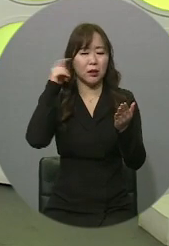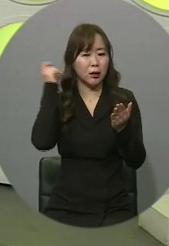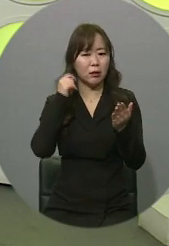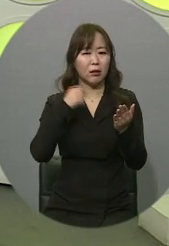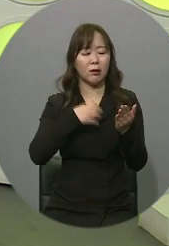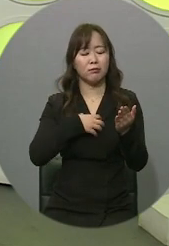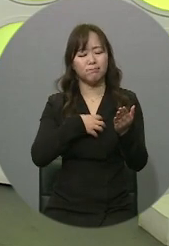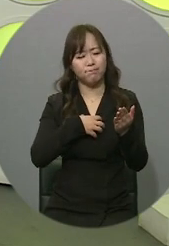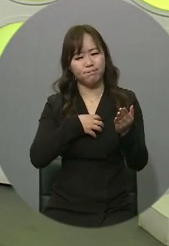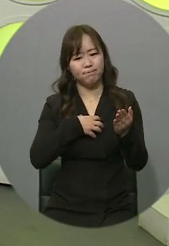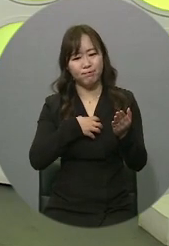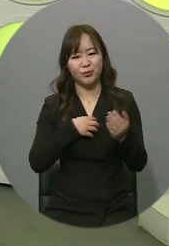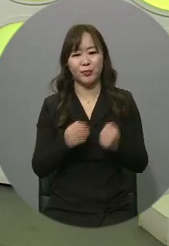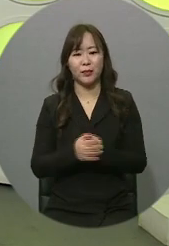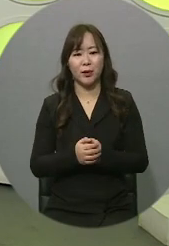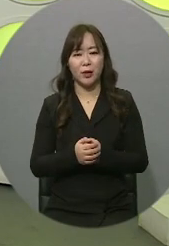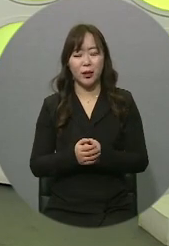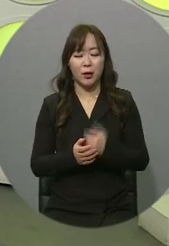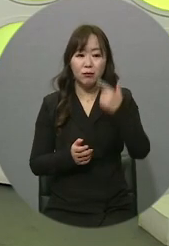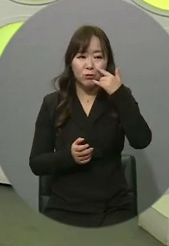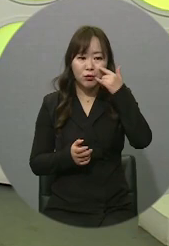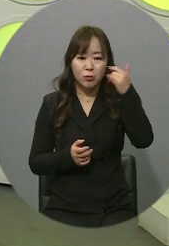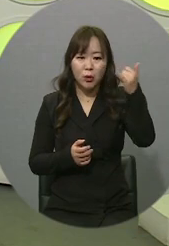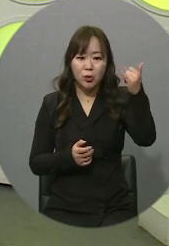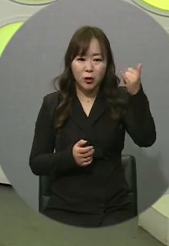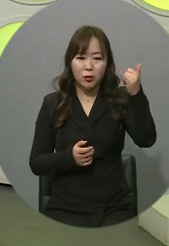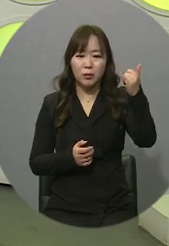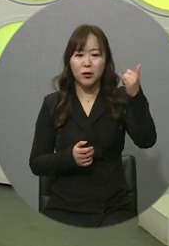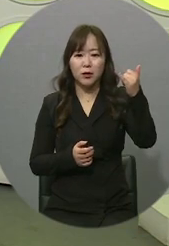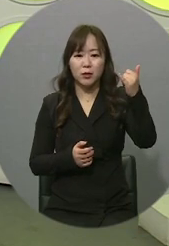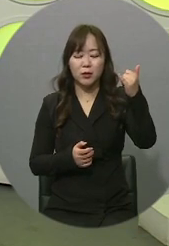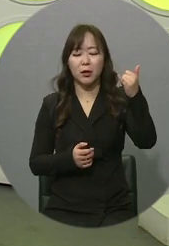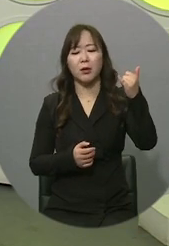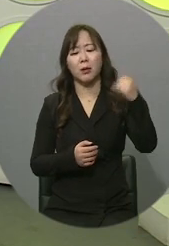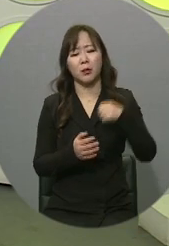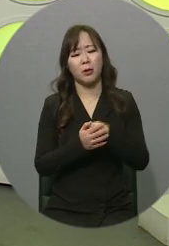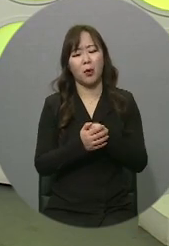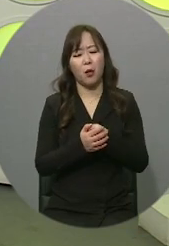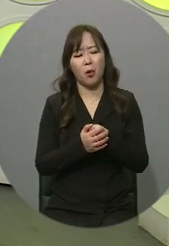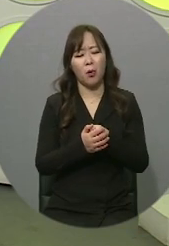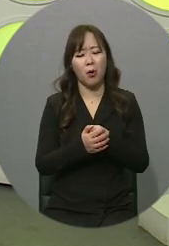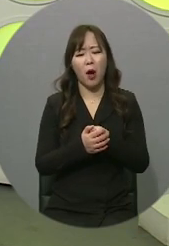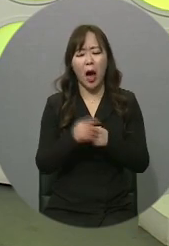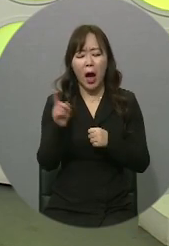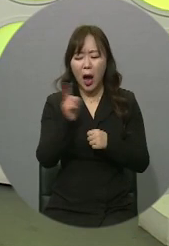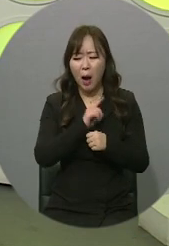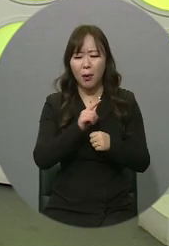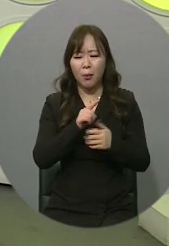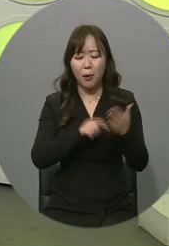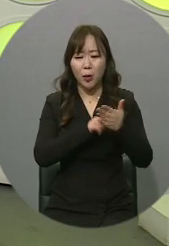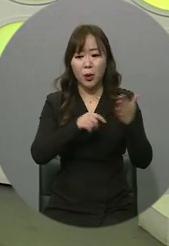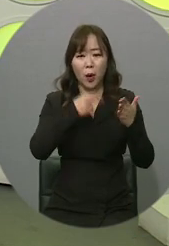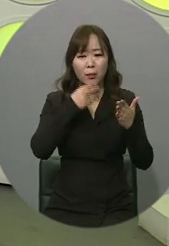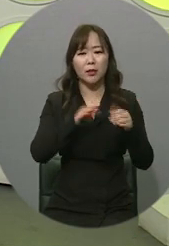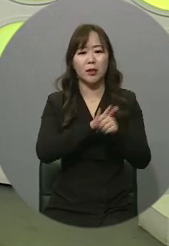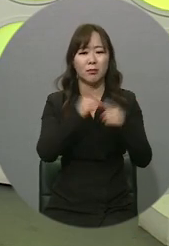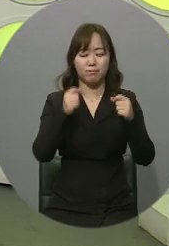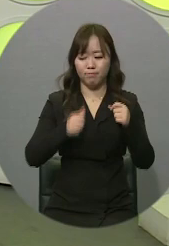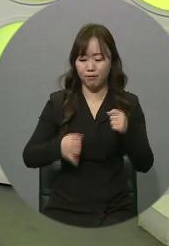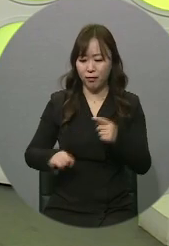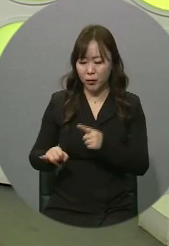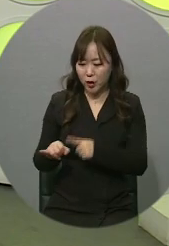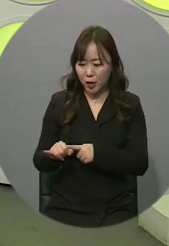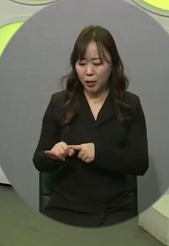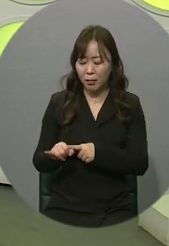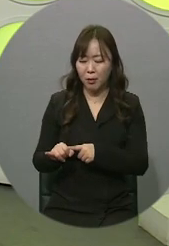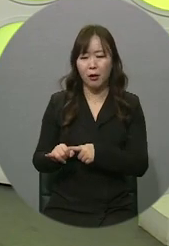아프더라고요. 부모님은 항상 내리사랑인 것 같아요. 자식들을 미워하는 부모님은 없으니까